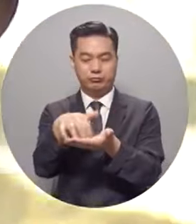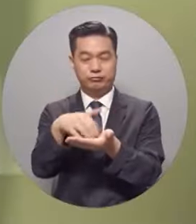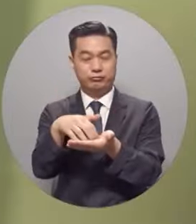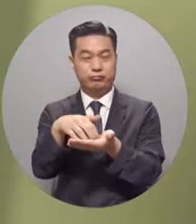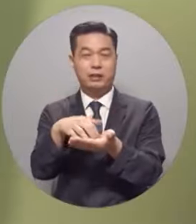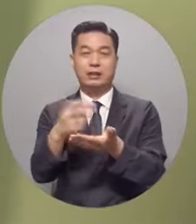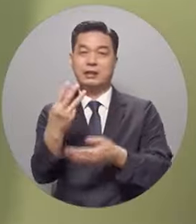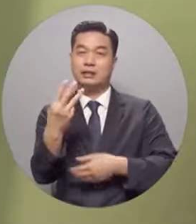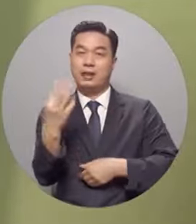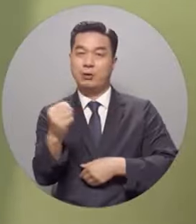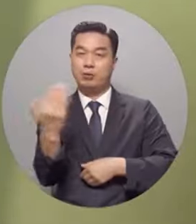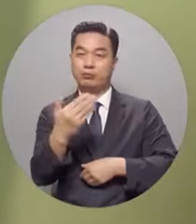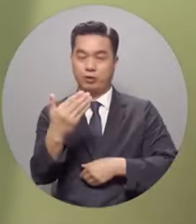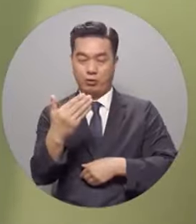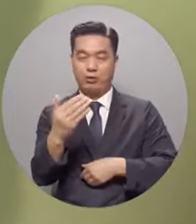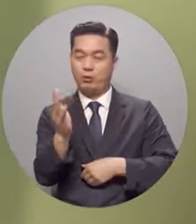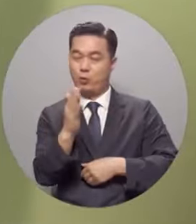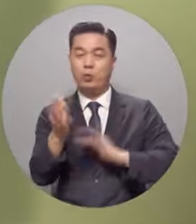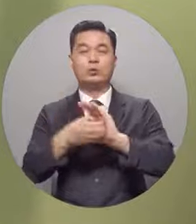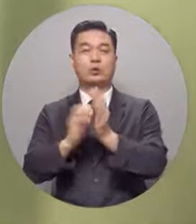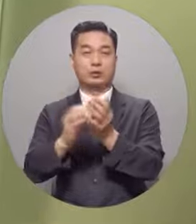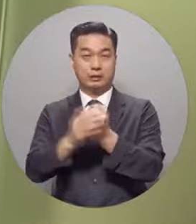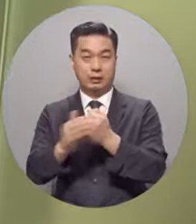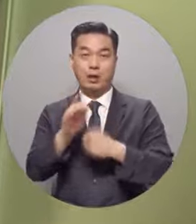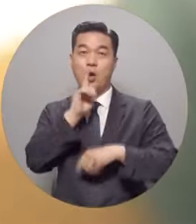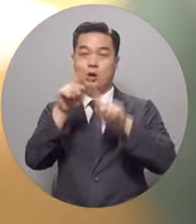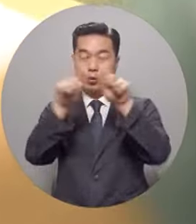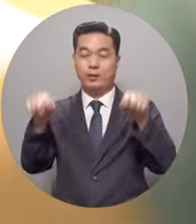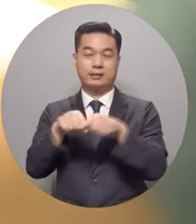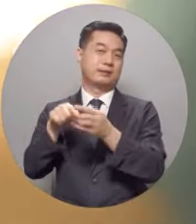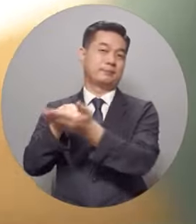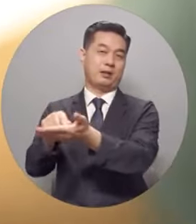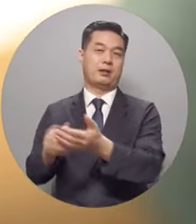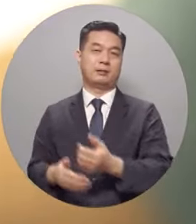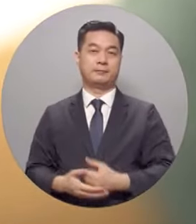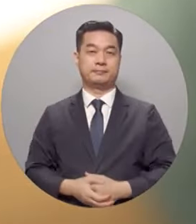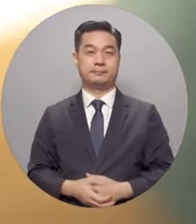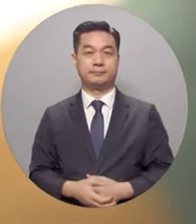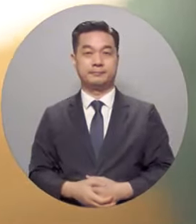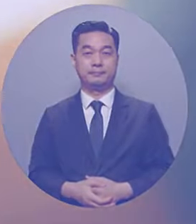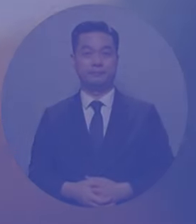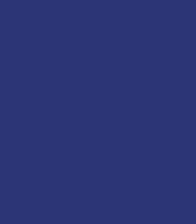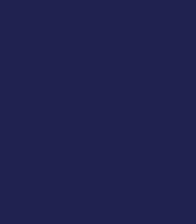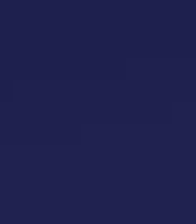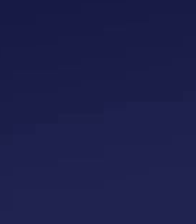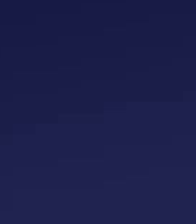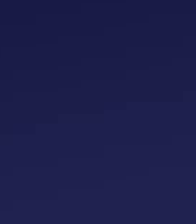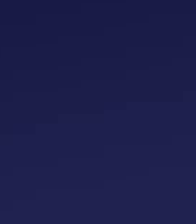9,500여만 원으로 산정하고 경찰에 고발장을 제출했습니다. MBC 뉴스 이혜리입니다.